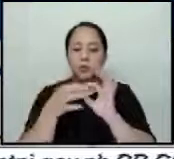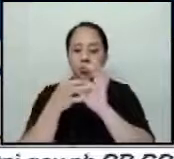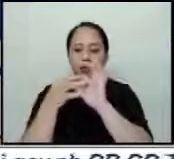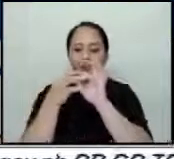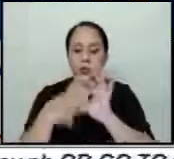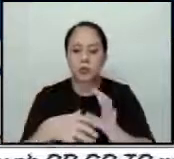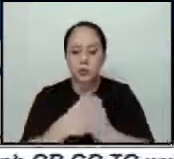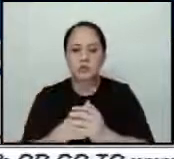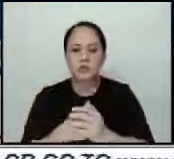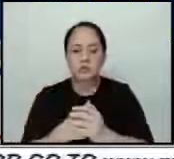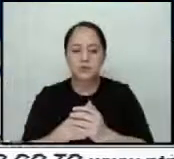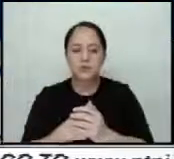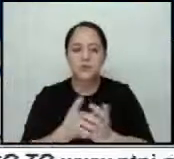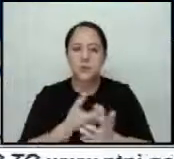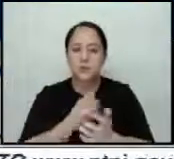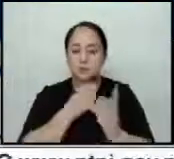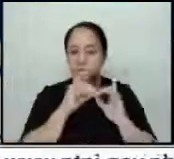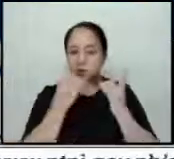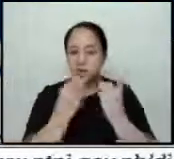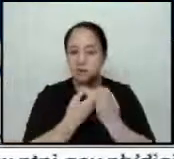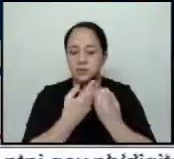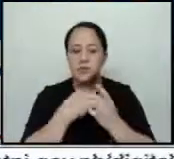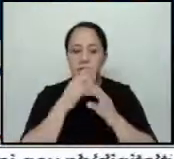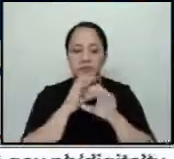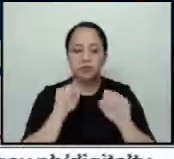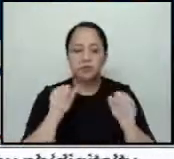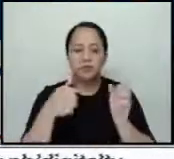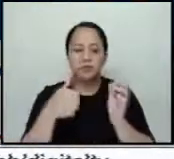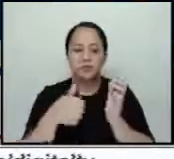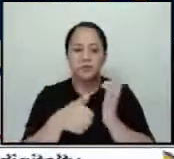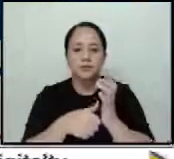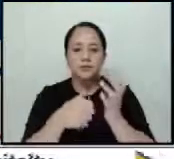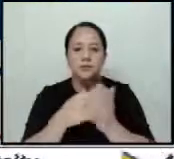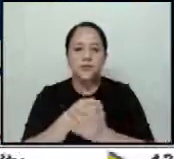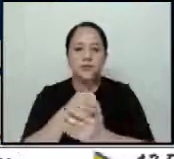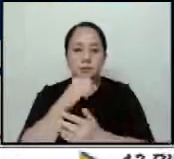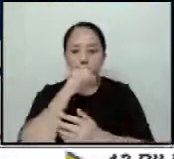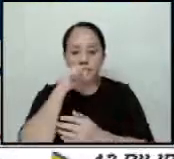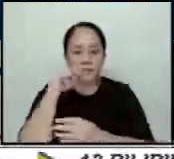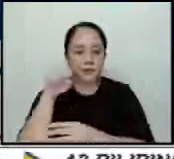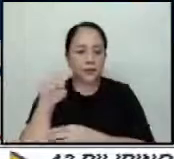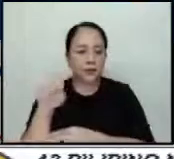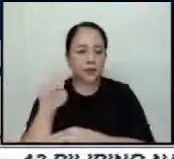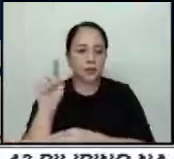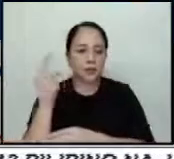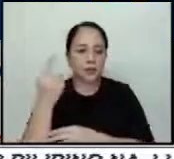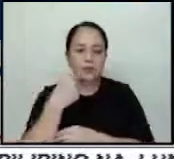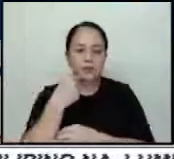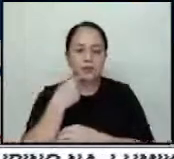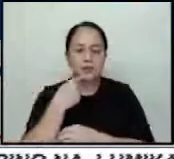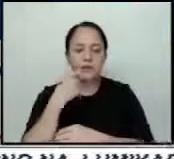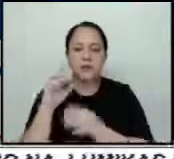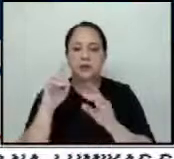kagawaran. Samantala, si presidential candidate Senador Manny Pacquiao naman ang tanging nagsabi na ang Department